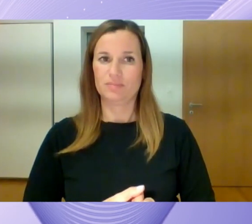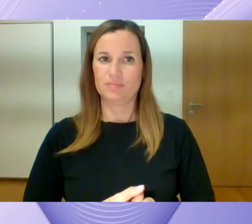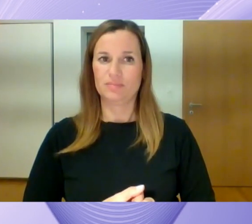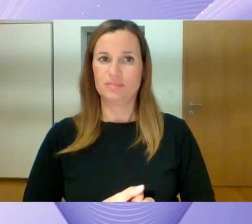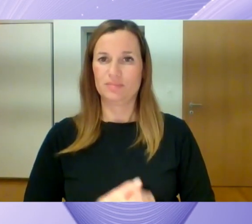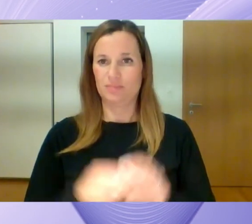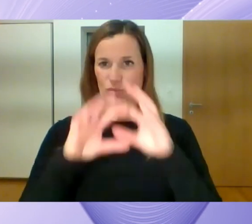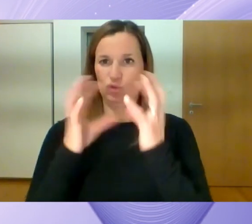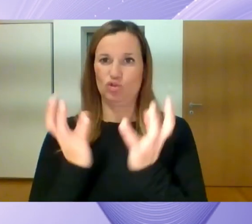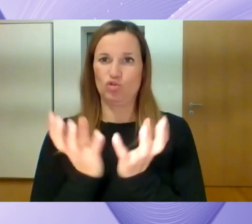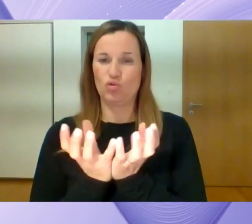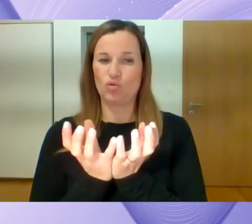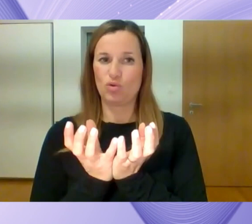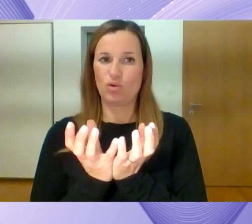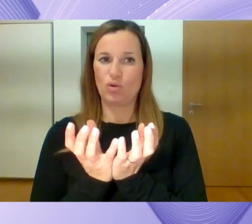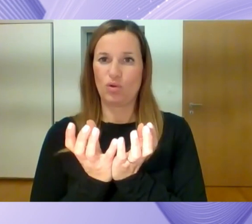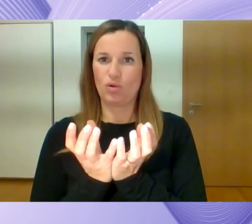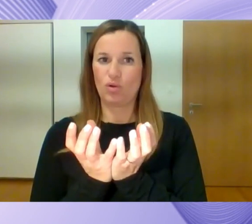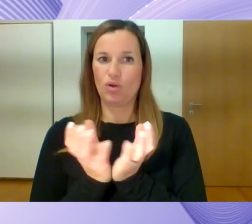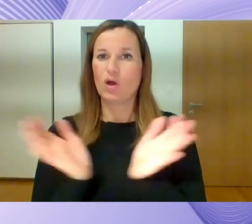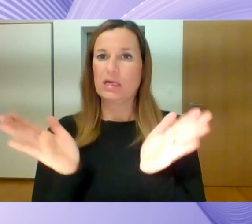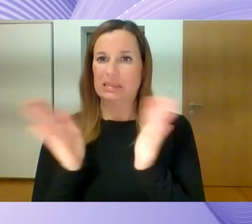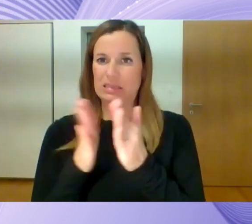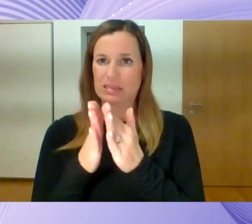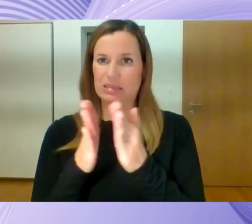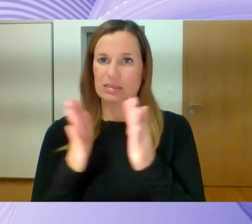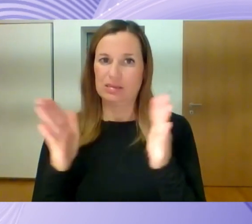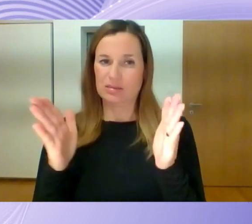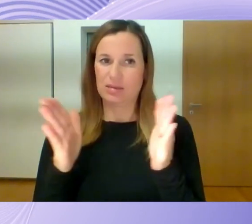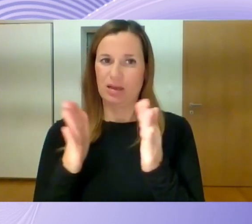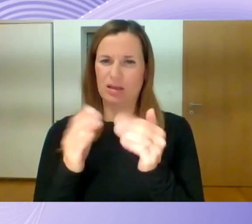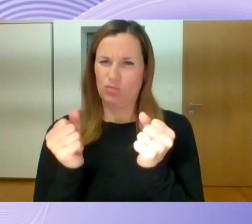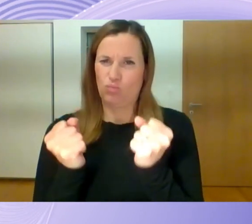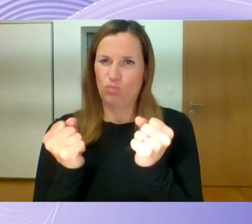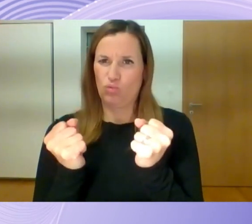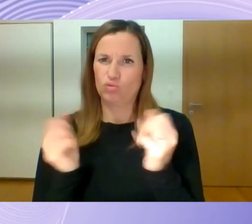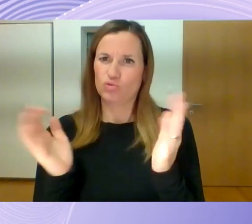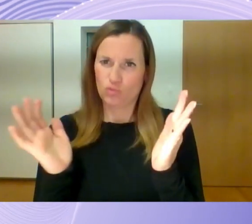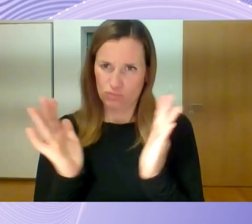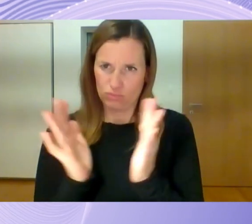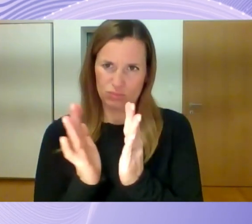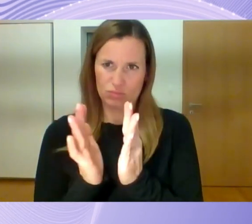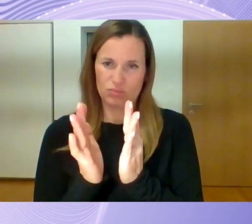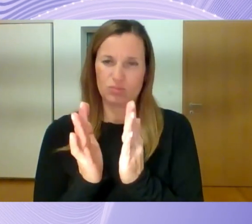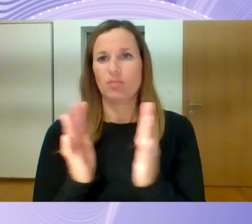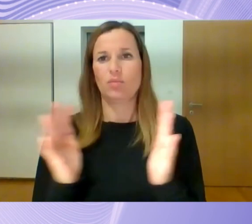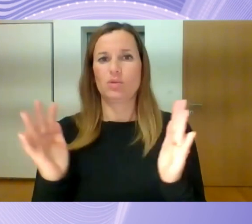Kar žogico, ne? Tako, stiskati. Močno stisnite, Brigita, pa spustite.